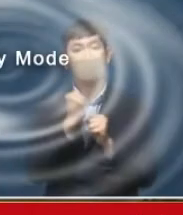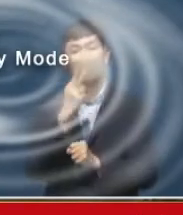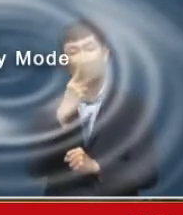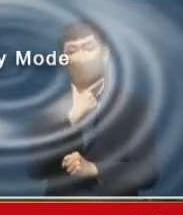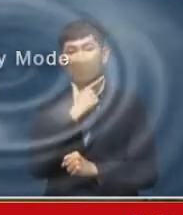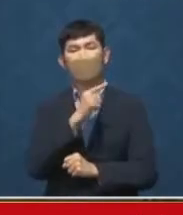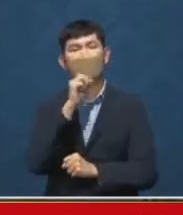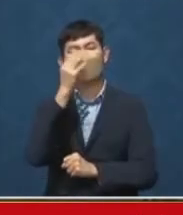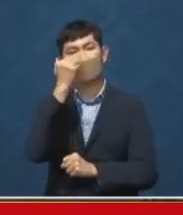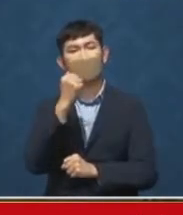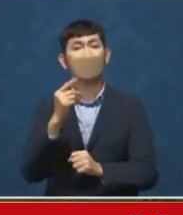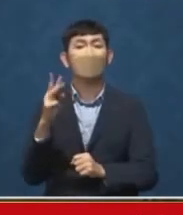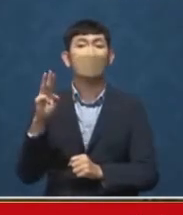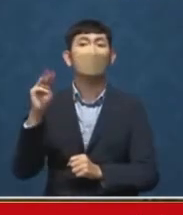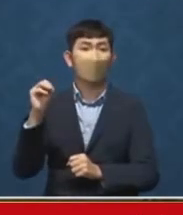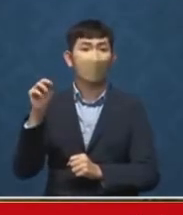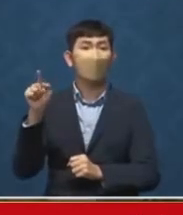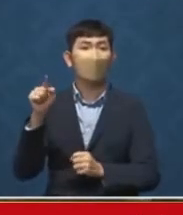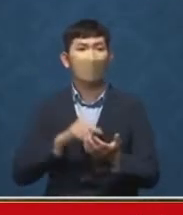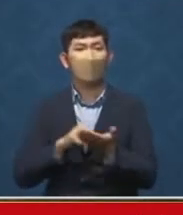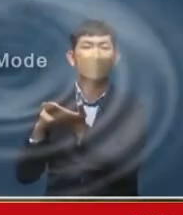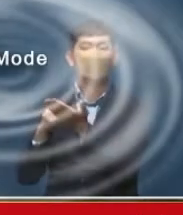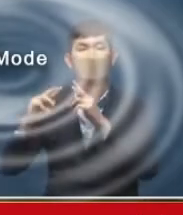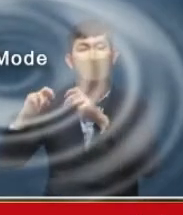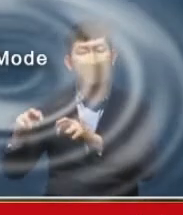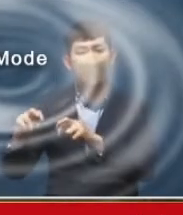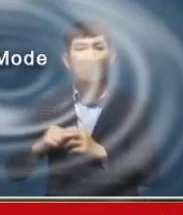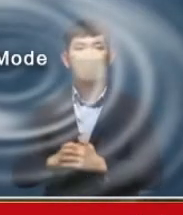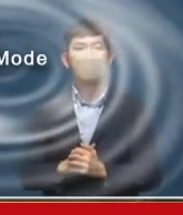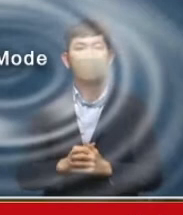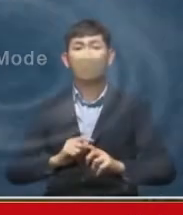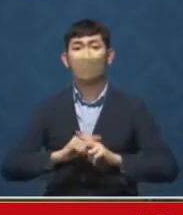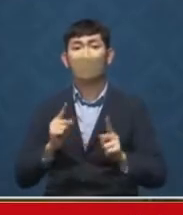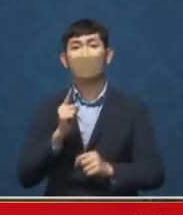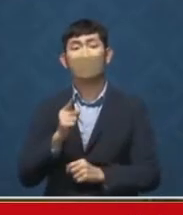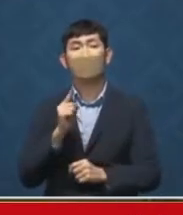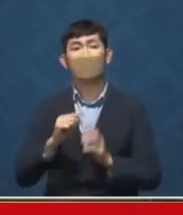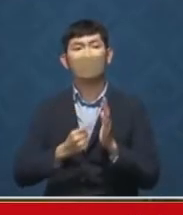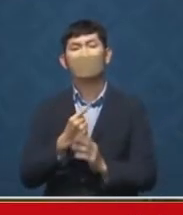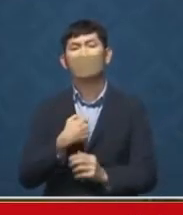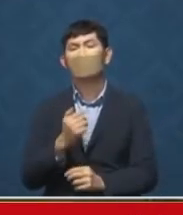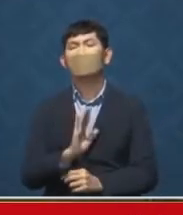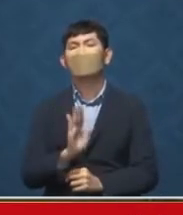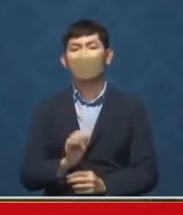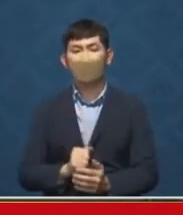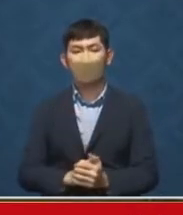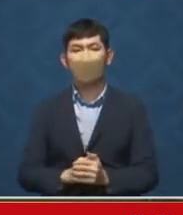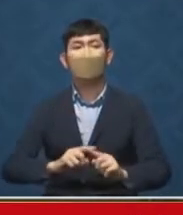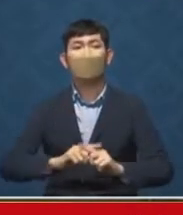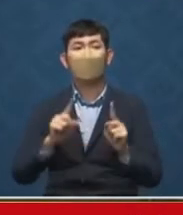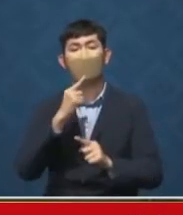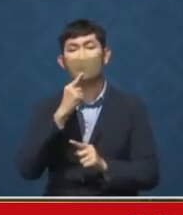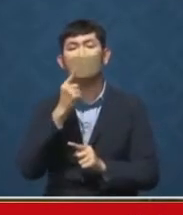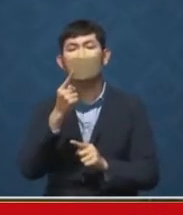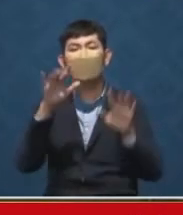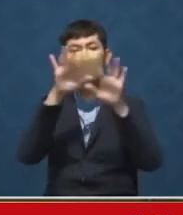ลารัฐบาลจะไม่เอาอะไรก็ทำเป็นเท่นะบอกเดี๋ยวจะเอาครม.เอาเข้าครม.ไปศึกษา